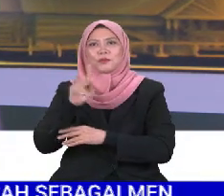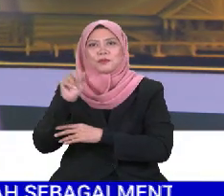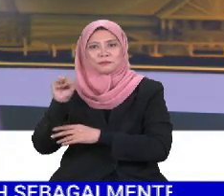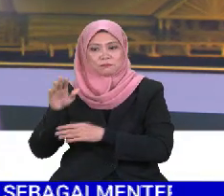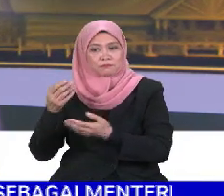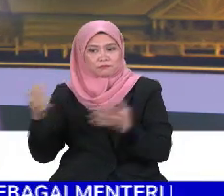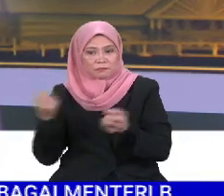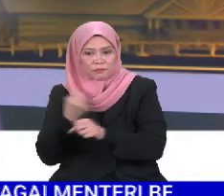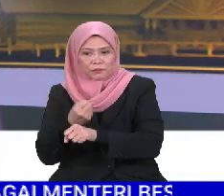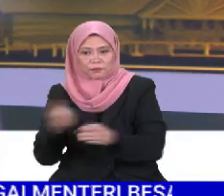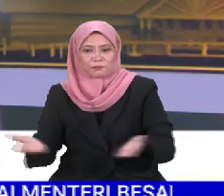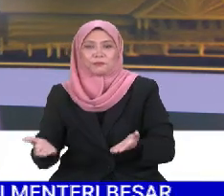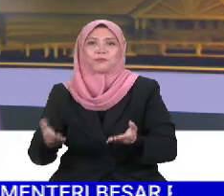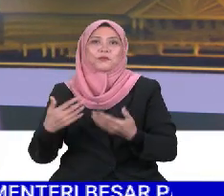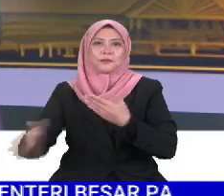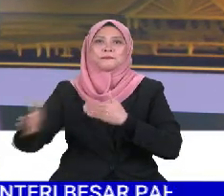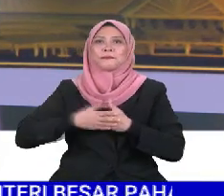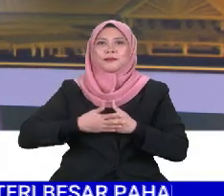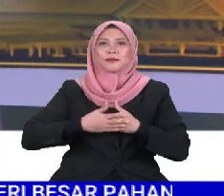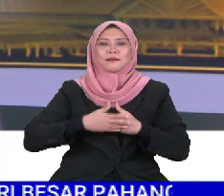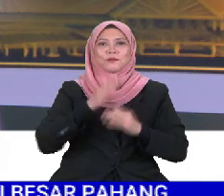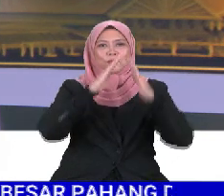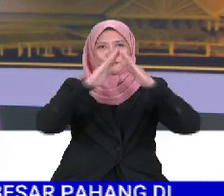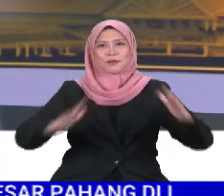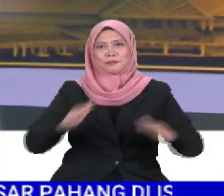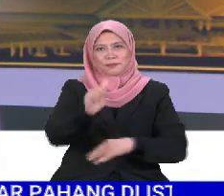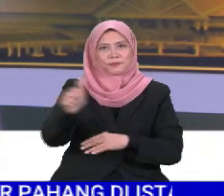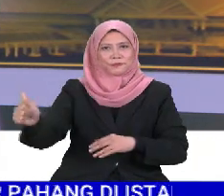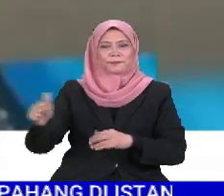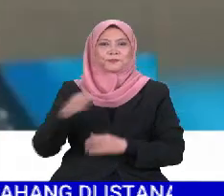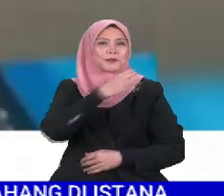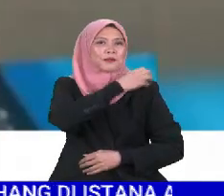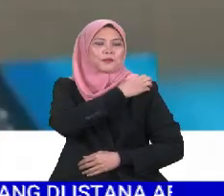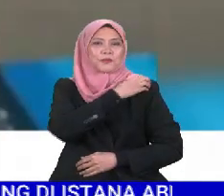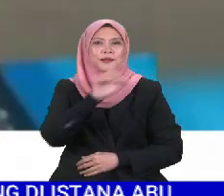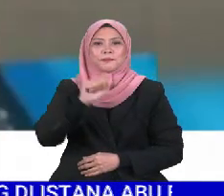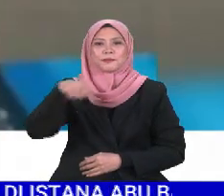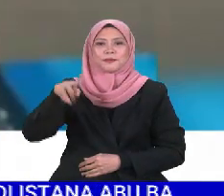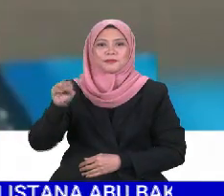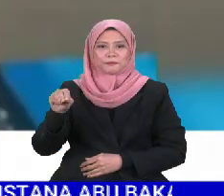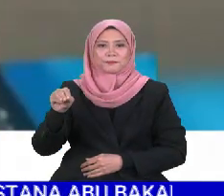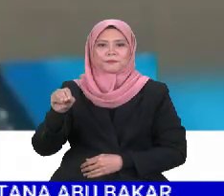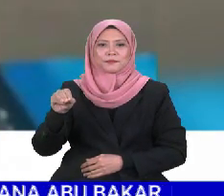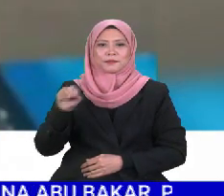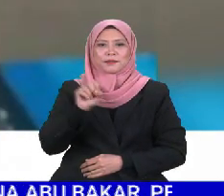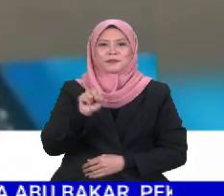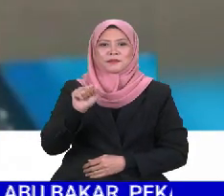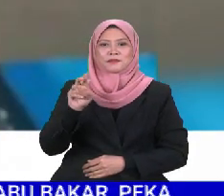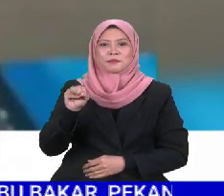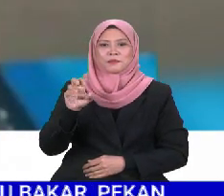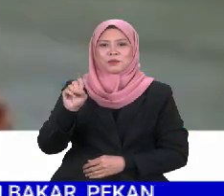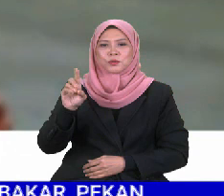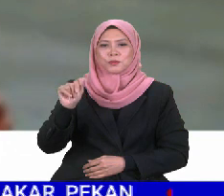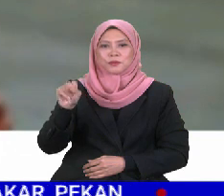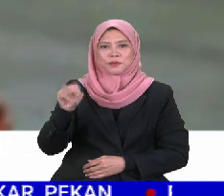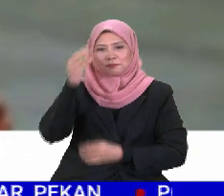terlibat telah dibenarkan pulang ke rumah masing-masing pegawai IPM row Kapten pertahanan awam Syamsudin company